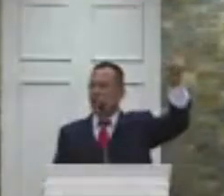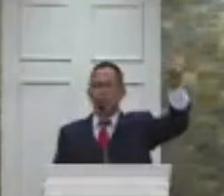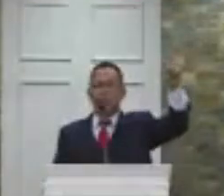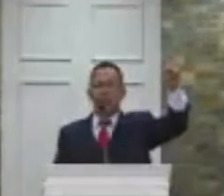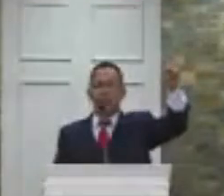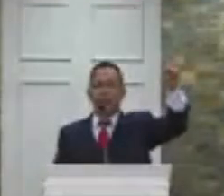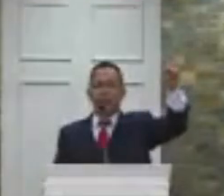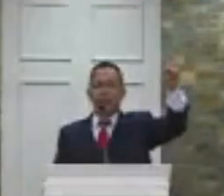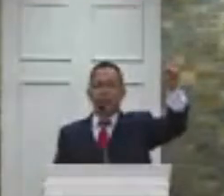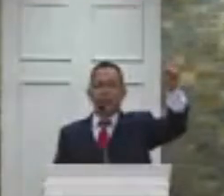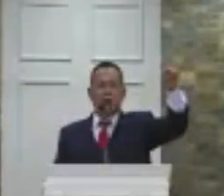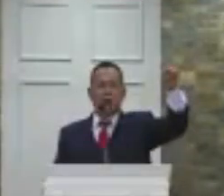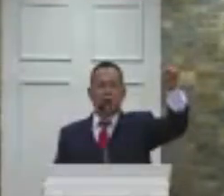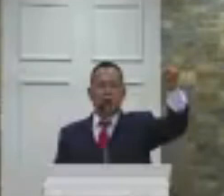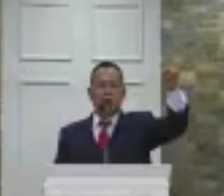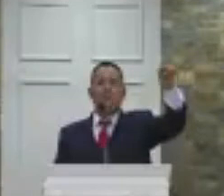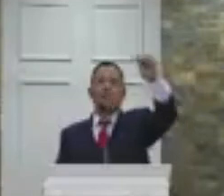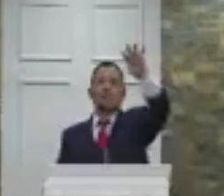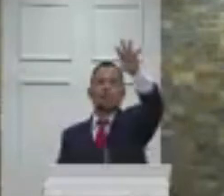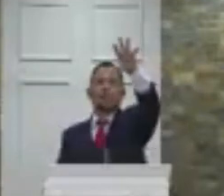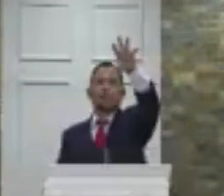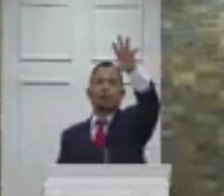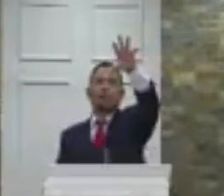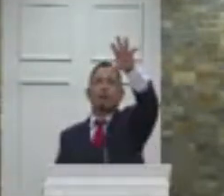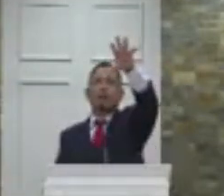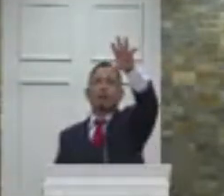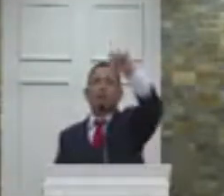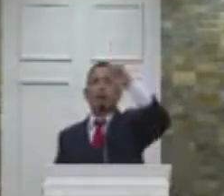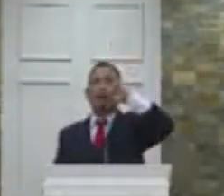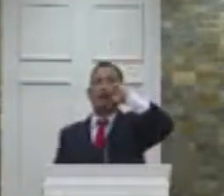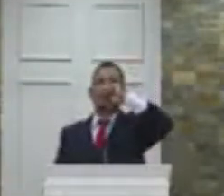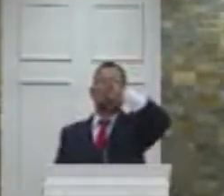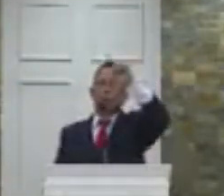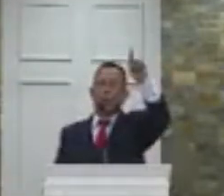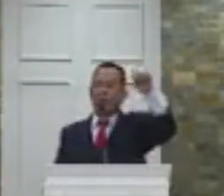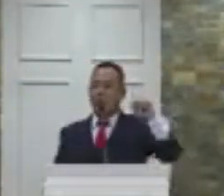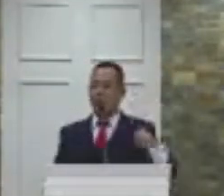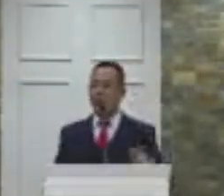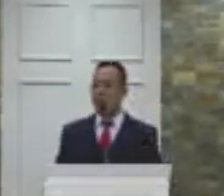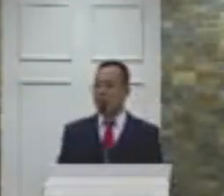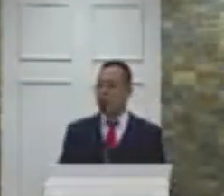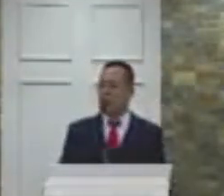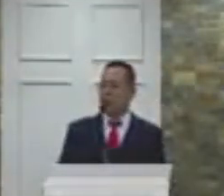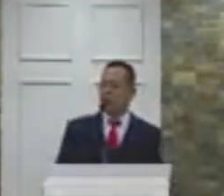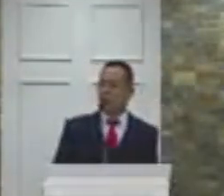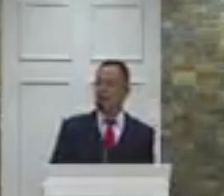Ilang libo yan mga kapatid, mga bata na yan. Hindi lamang, tatlo lamang, apat pa lamang na grupo to pinakita natin.